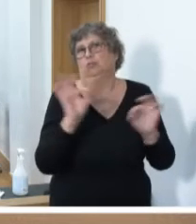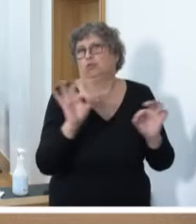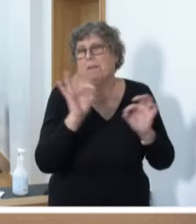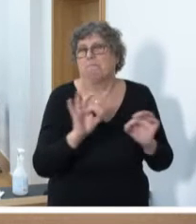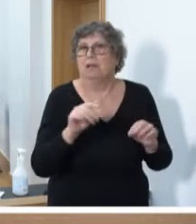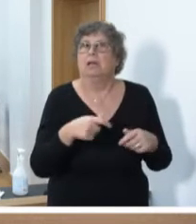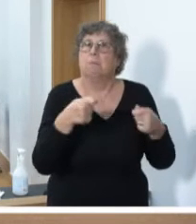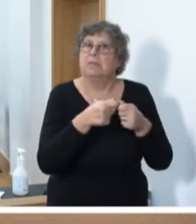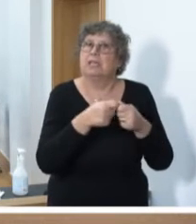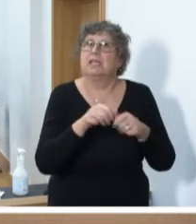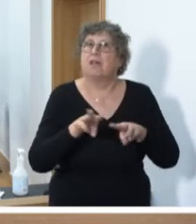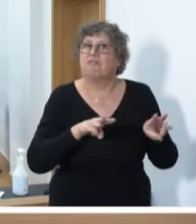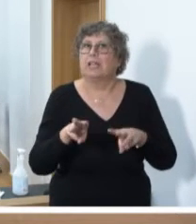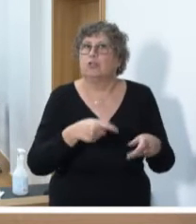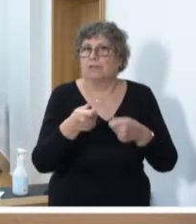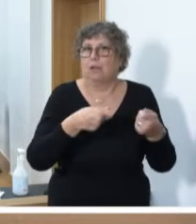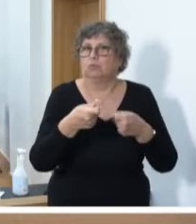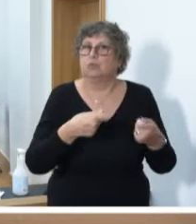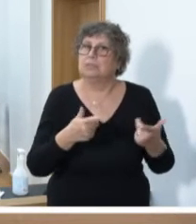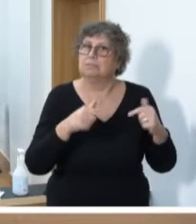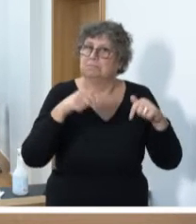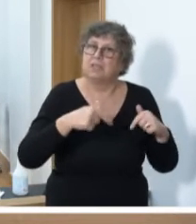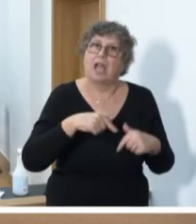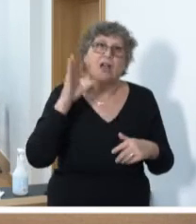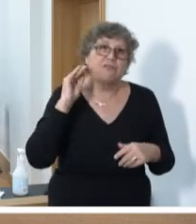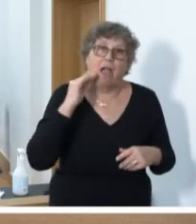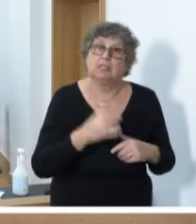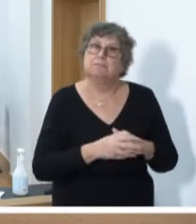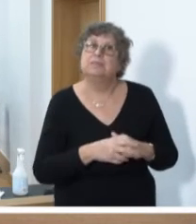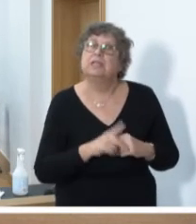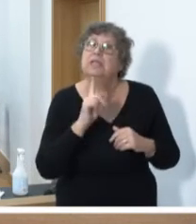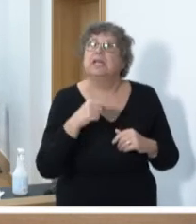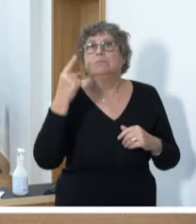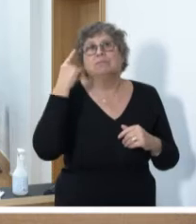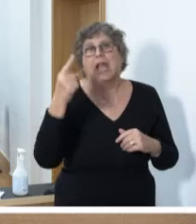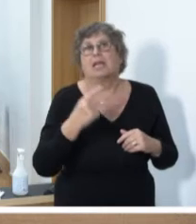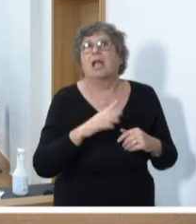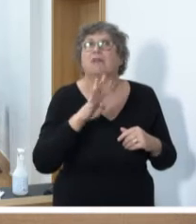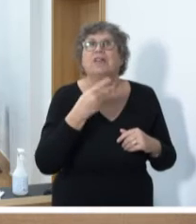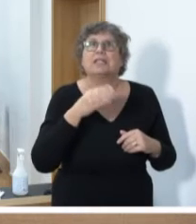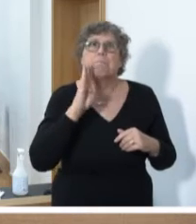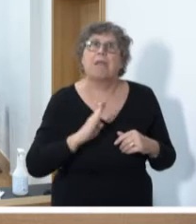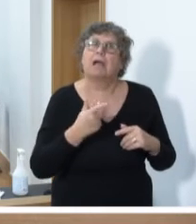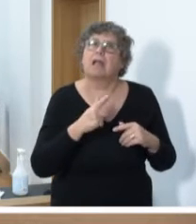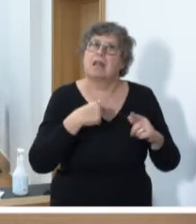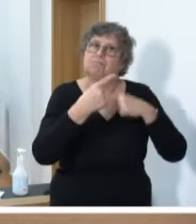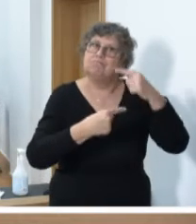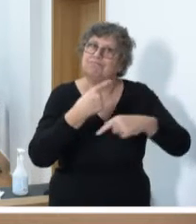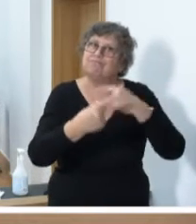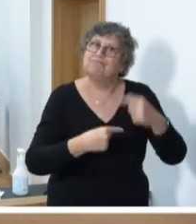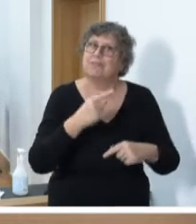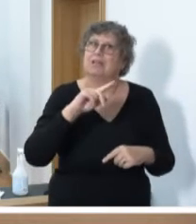des Wirtschaftsausschusses vor 2 Wochen in der Dillinger Hütte erfahren. Schätzungen zum Ende der 4. Handelsperiode gehen von einer jährlichen Belastung